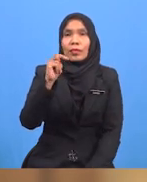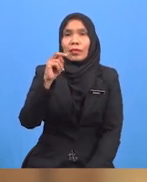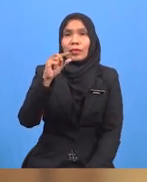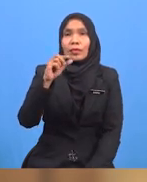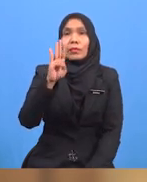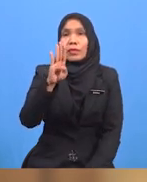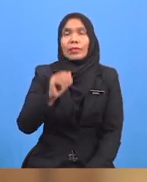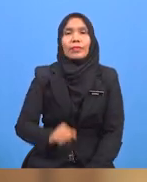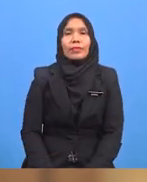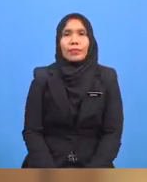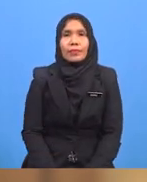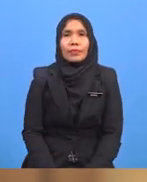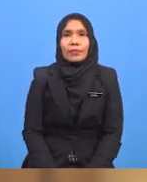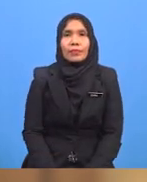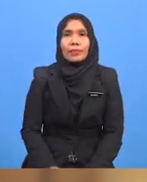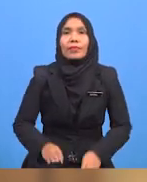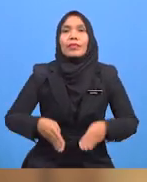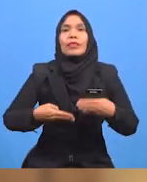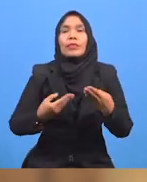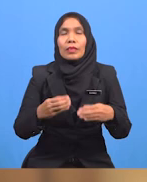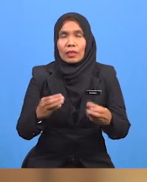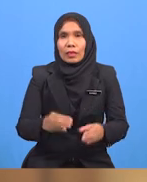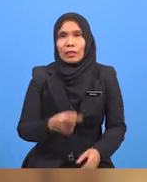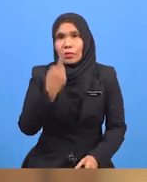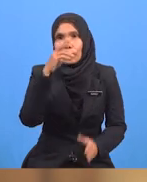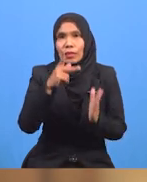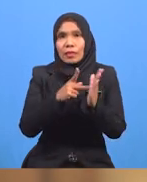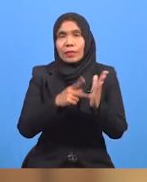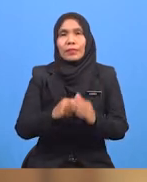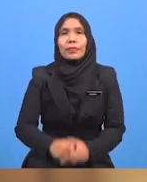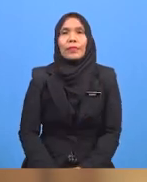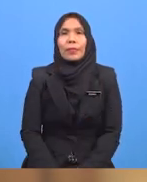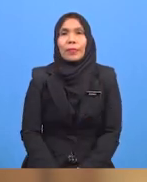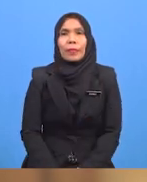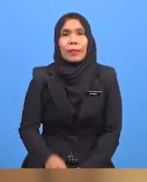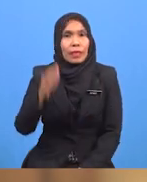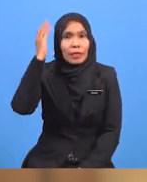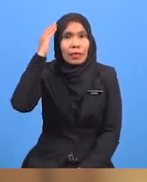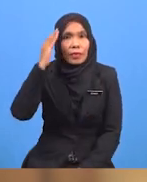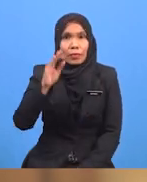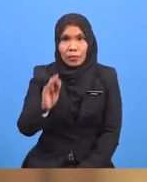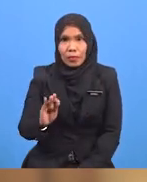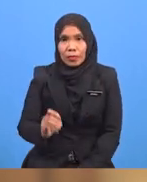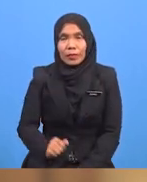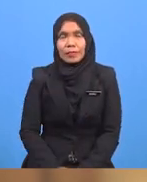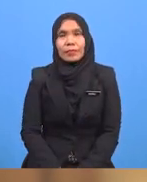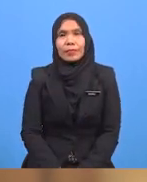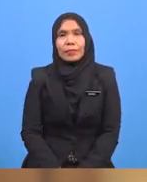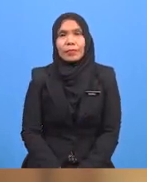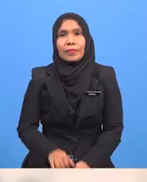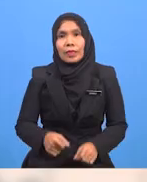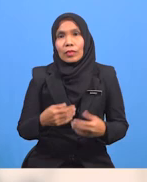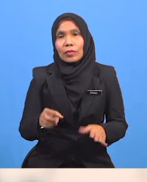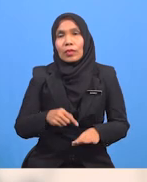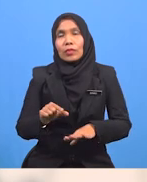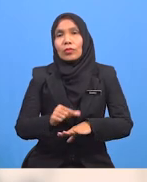by Hai saya harap murid-murid masih ingat lagi petua cosinus yang telah anda gunakan dalam